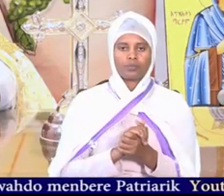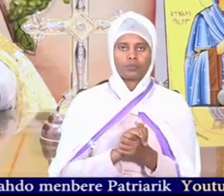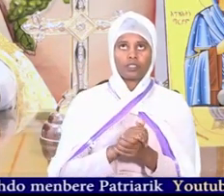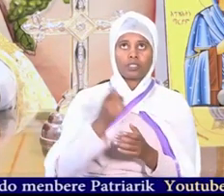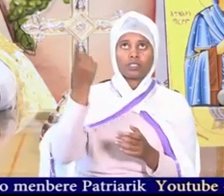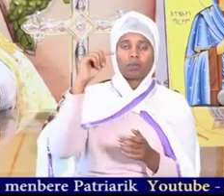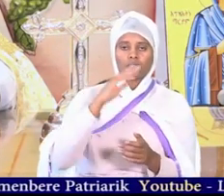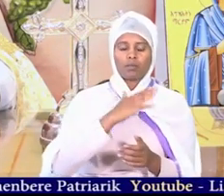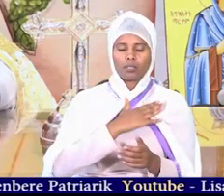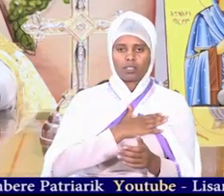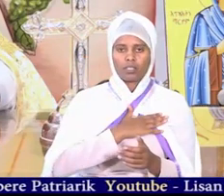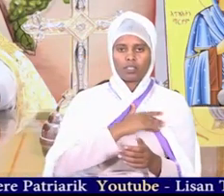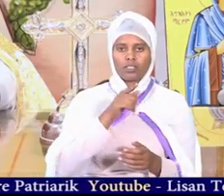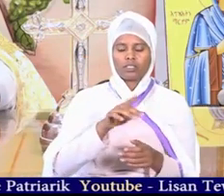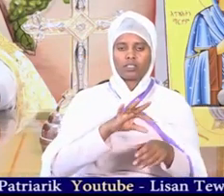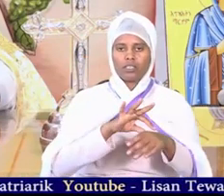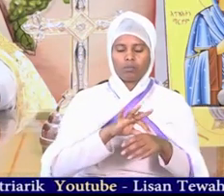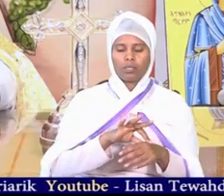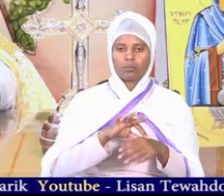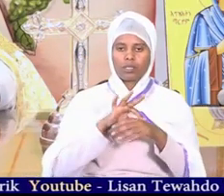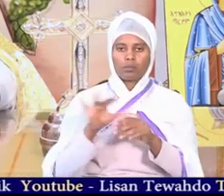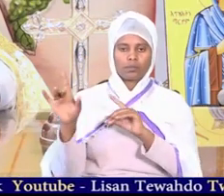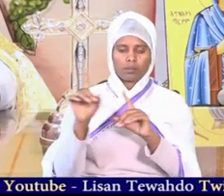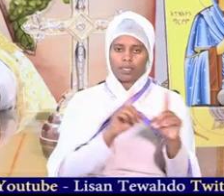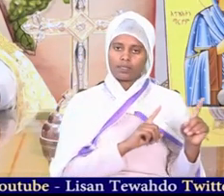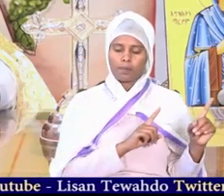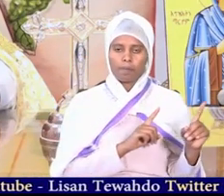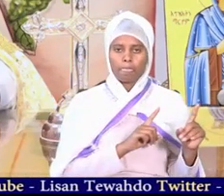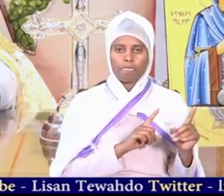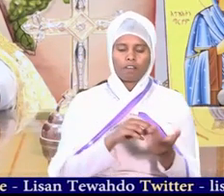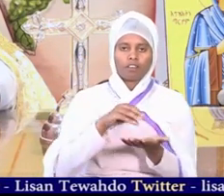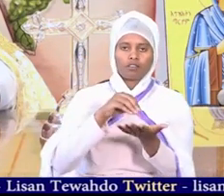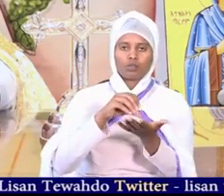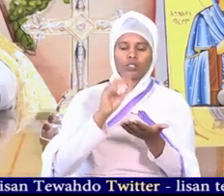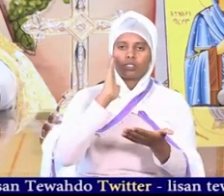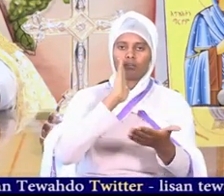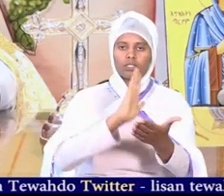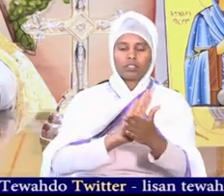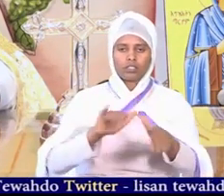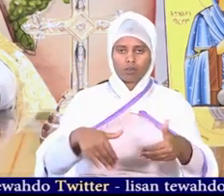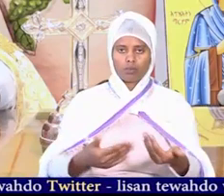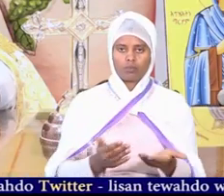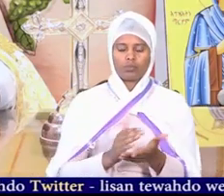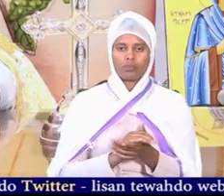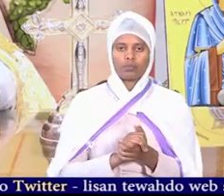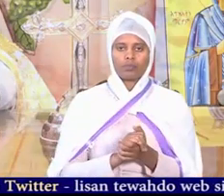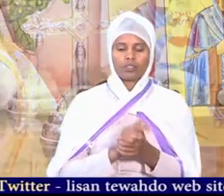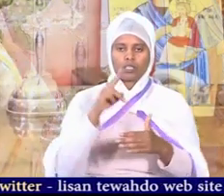ፍዋሴ ድውያን እግዚኣብሔር ኣምላኽና በዚ ሕማም ንዝተለኽፉ ፈውሶ ምሕረቱ